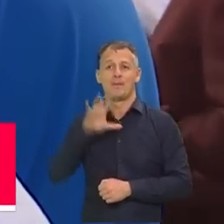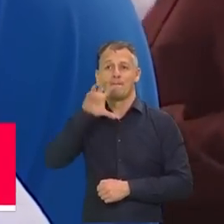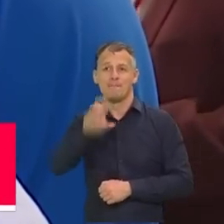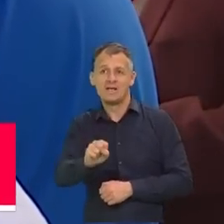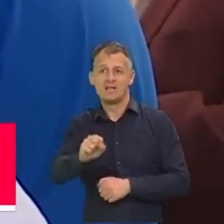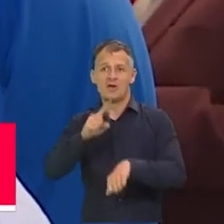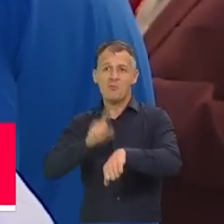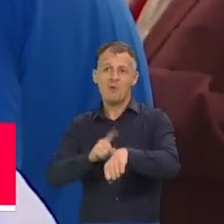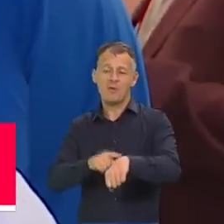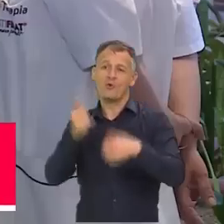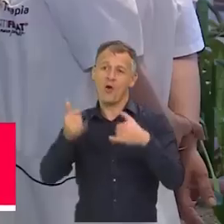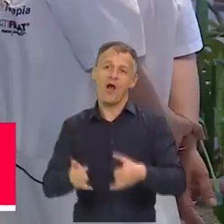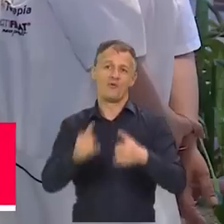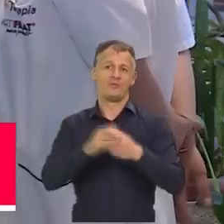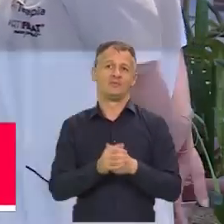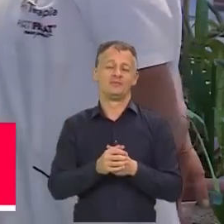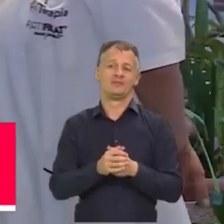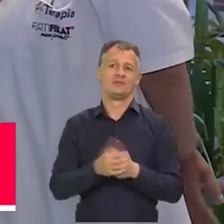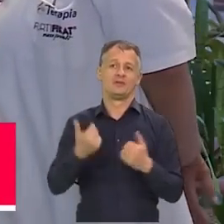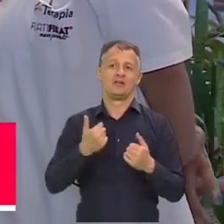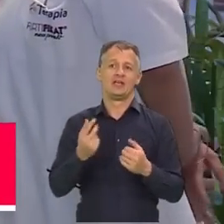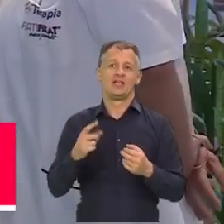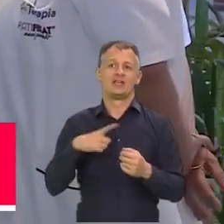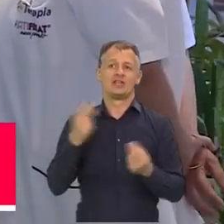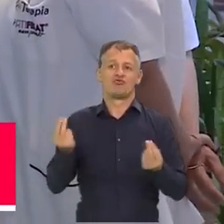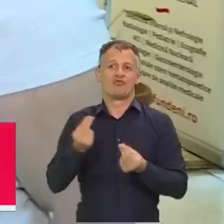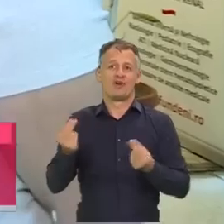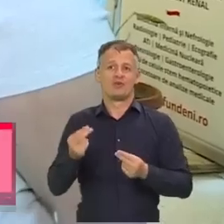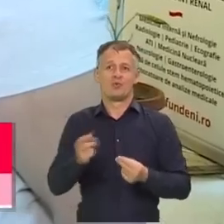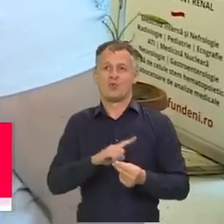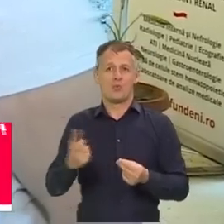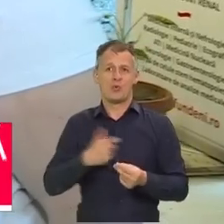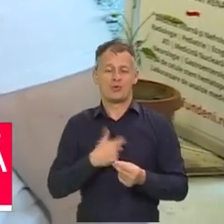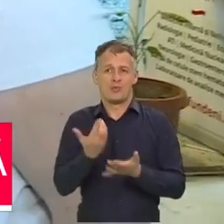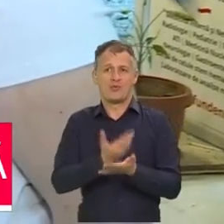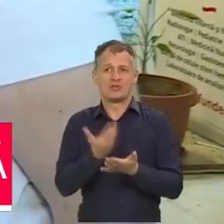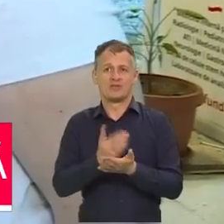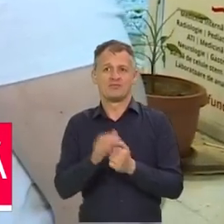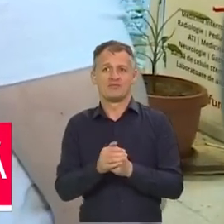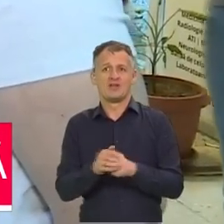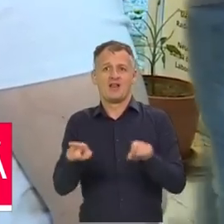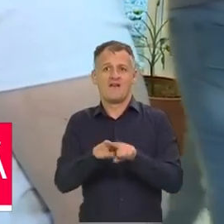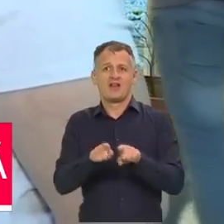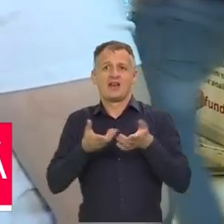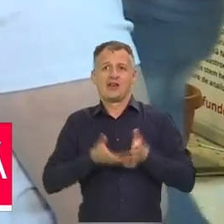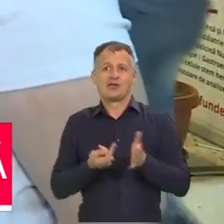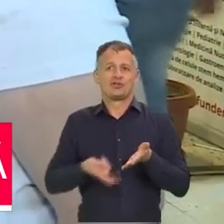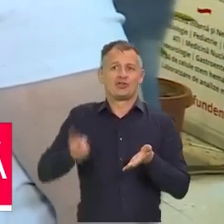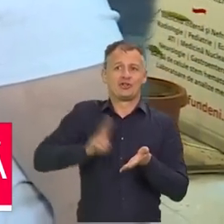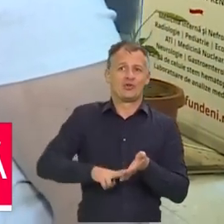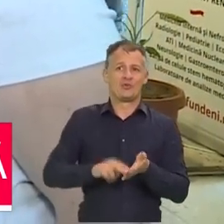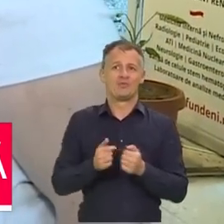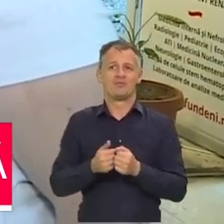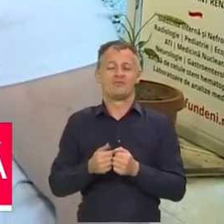astea. Este ceva de nedescris. Renaști. Deci eu